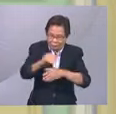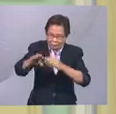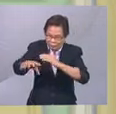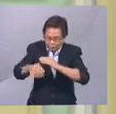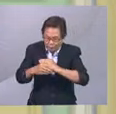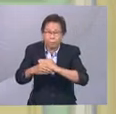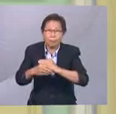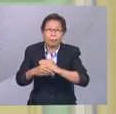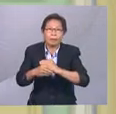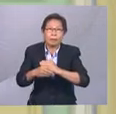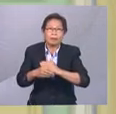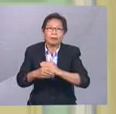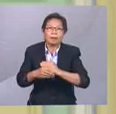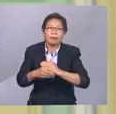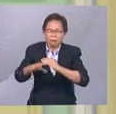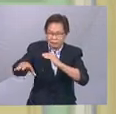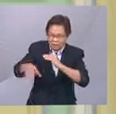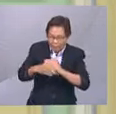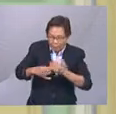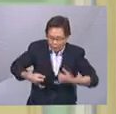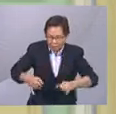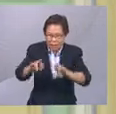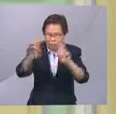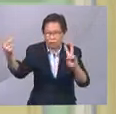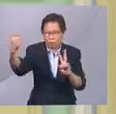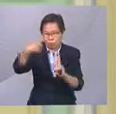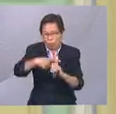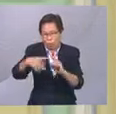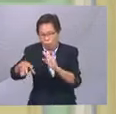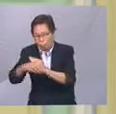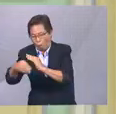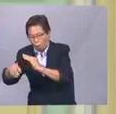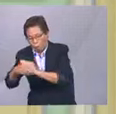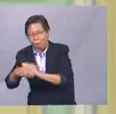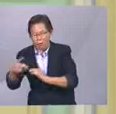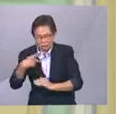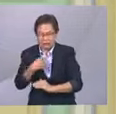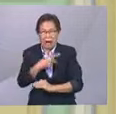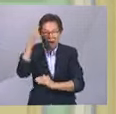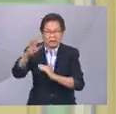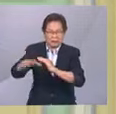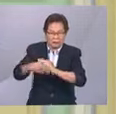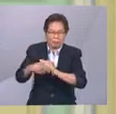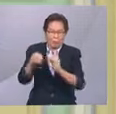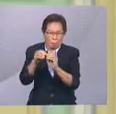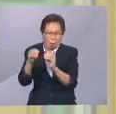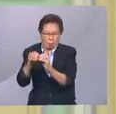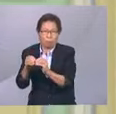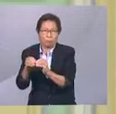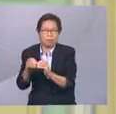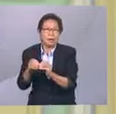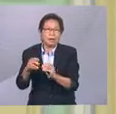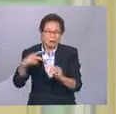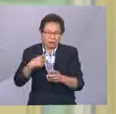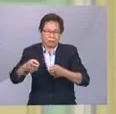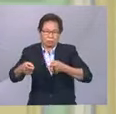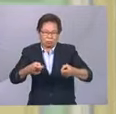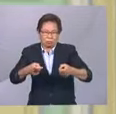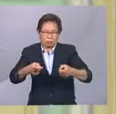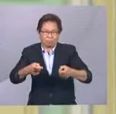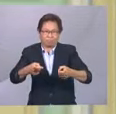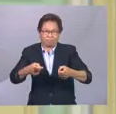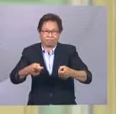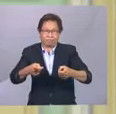xgear ataupun katanya rayon Setiap saya akan di kita akan menambahkan lagi lebih banyak lagi supaya dapat kita Kawal